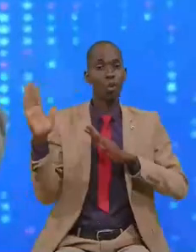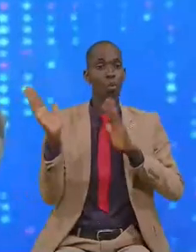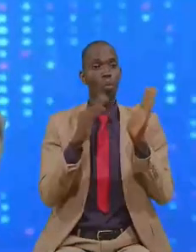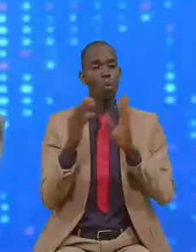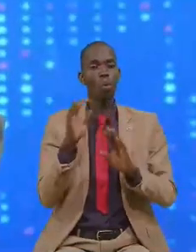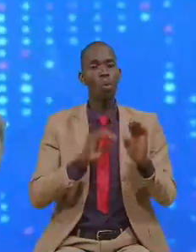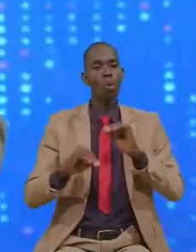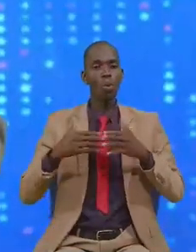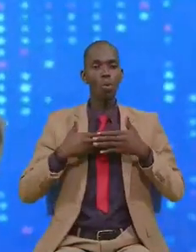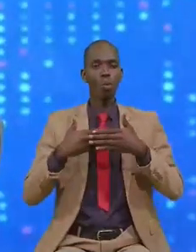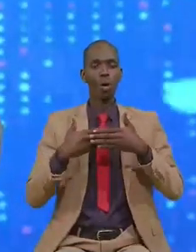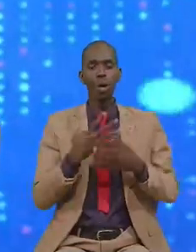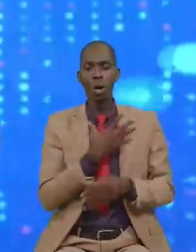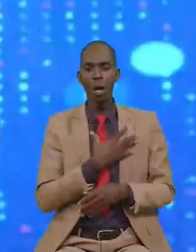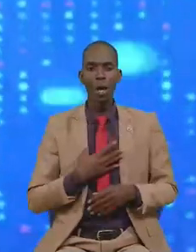et